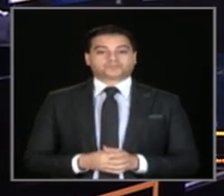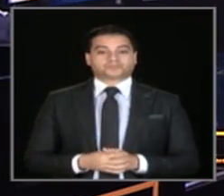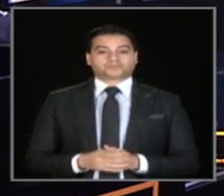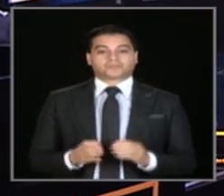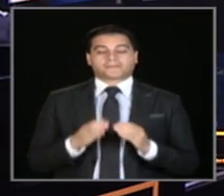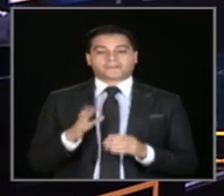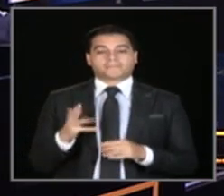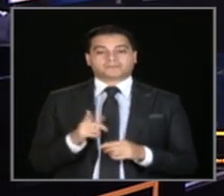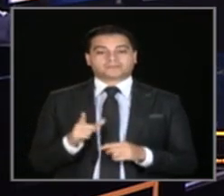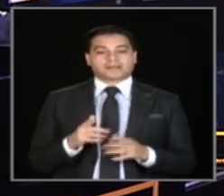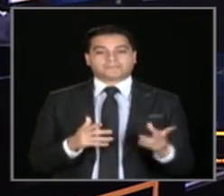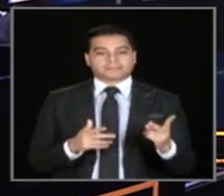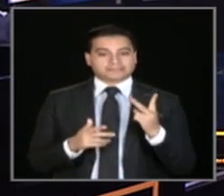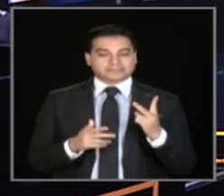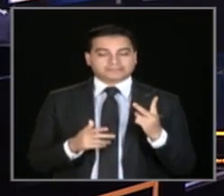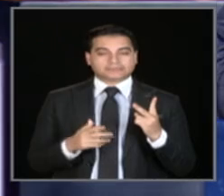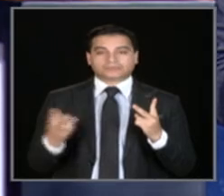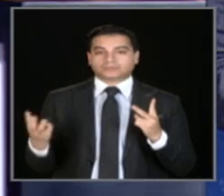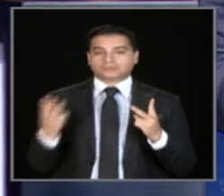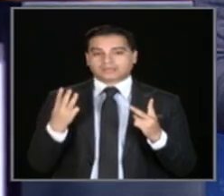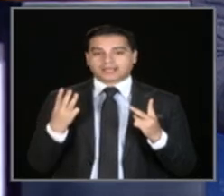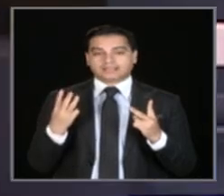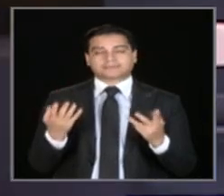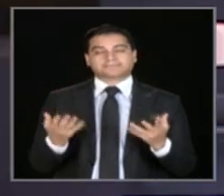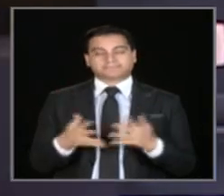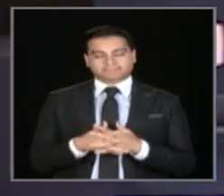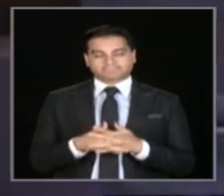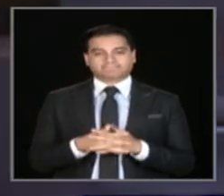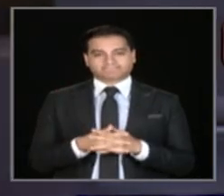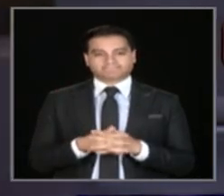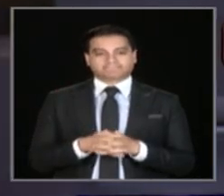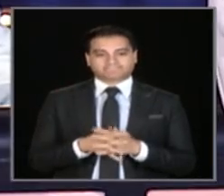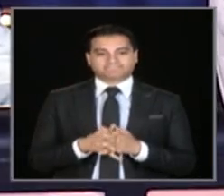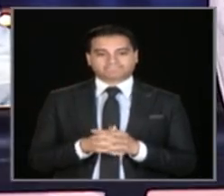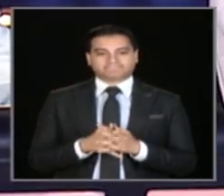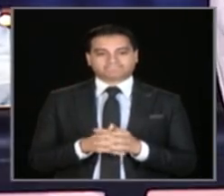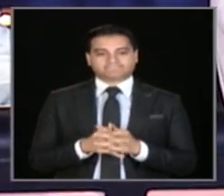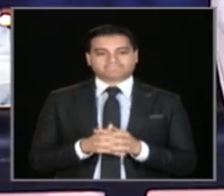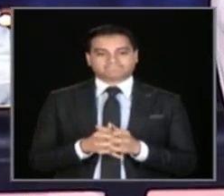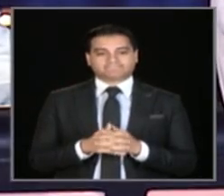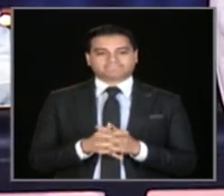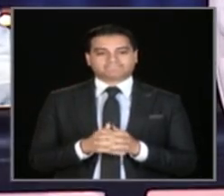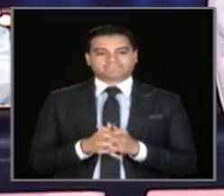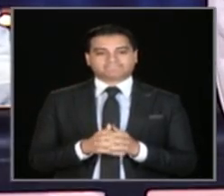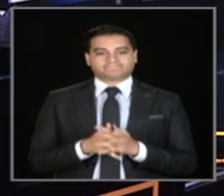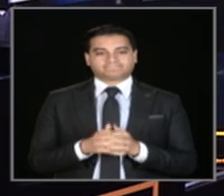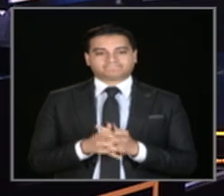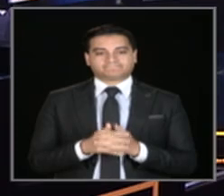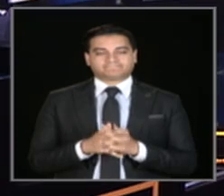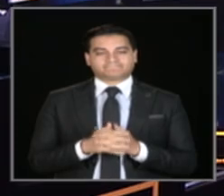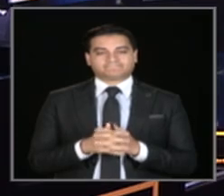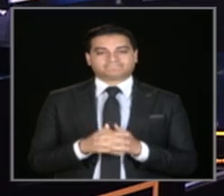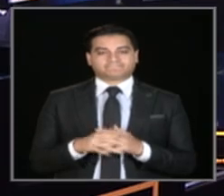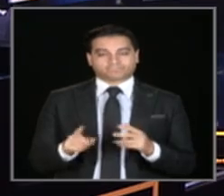كم إجابة صح؟ 2. إجابتين من 9، وعبد الرحمن 3 من 9.